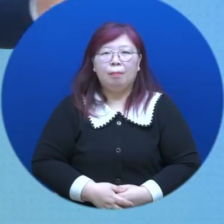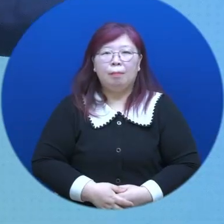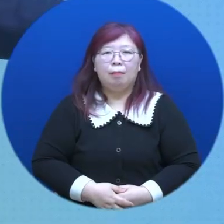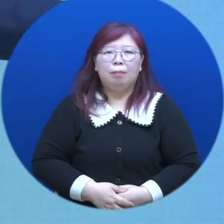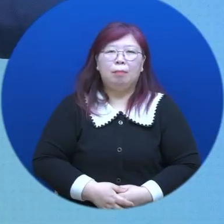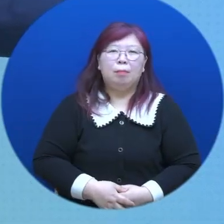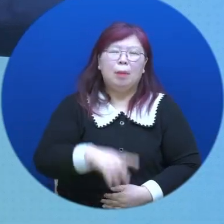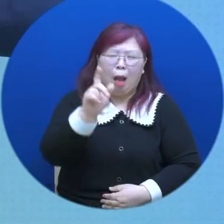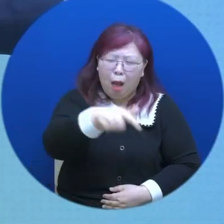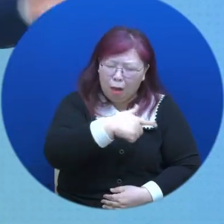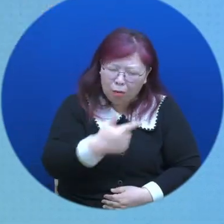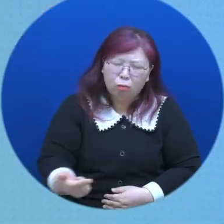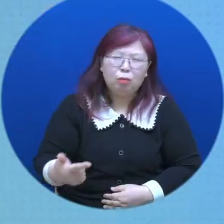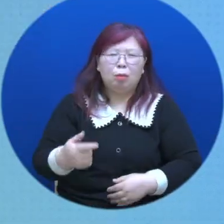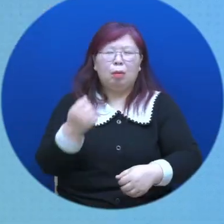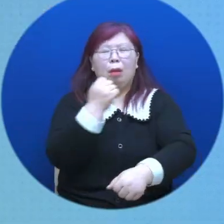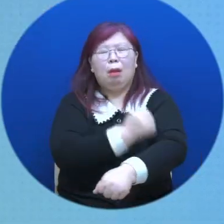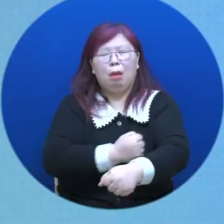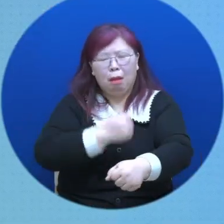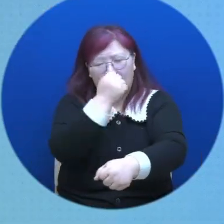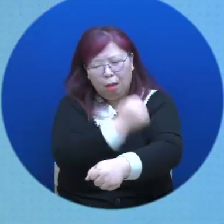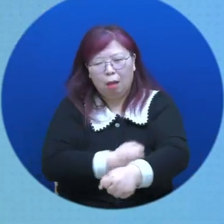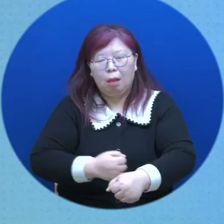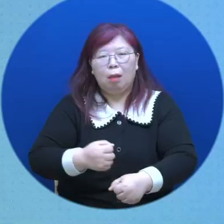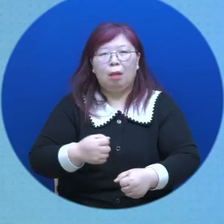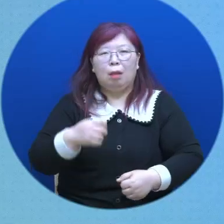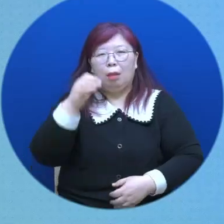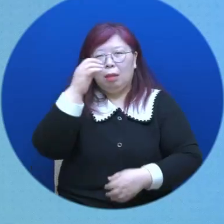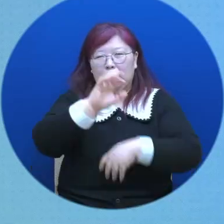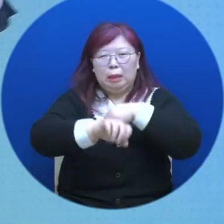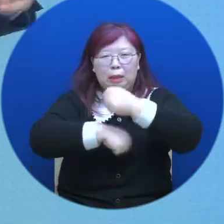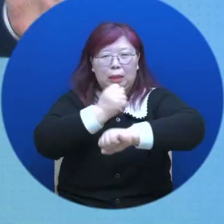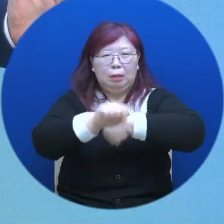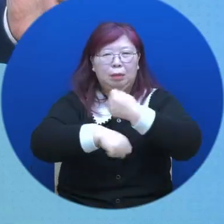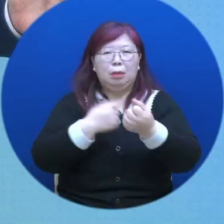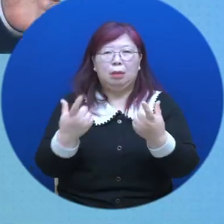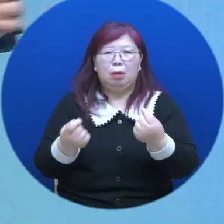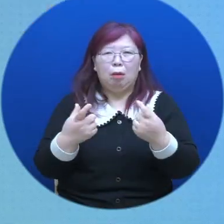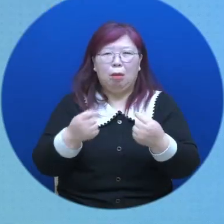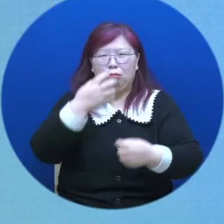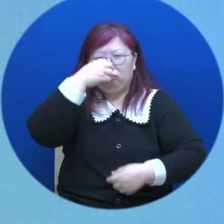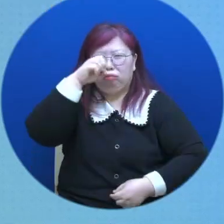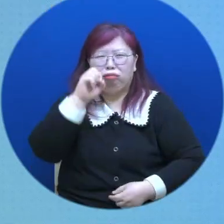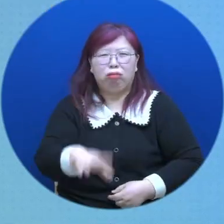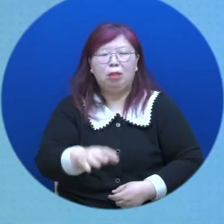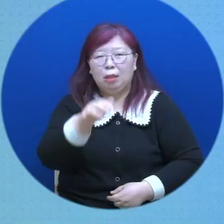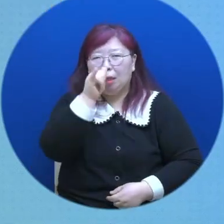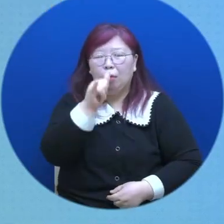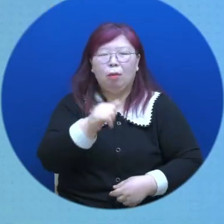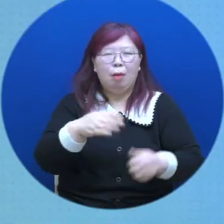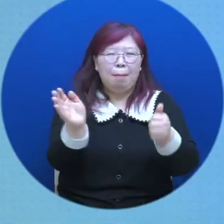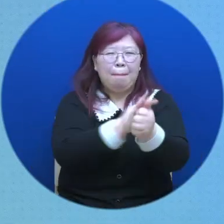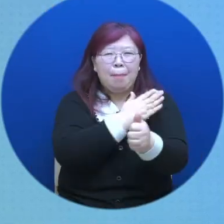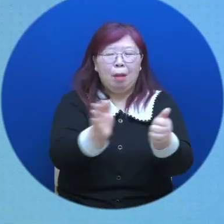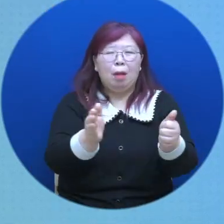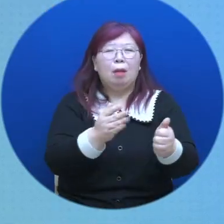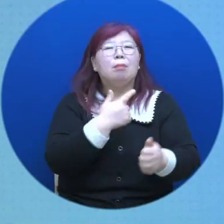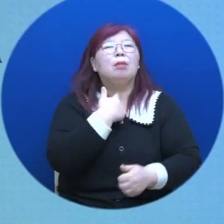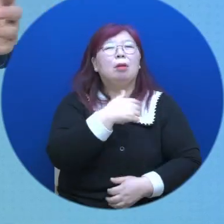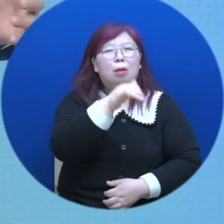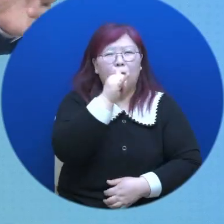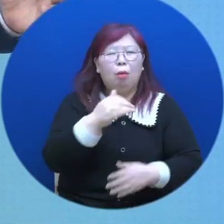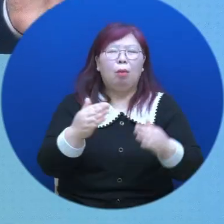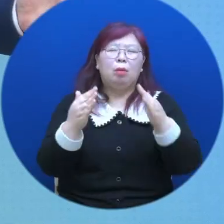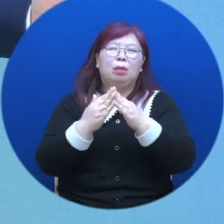종일 매질당하며 짐승처럼 취급을 당하고 고욕에 시달리다가 집에 돌아왔을 때 그